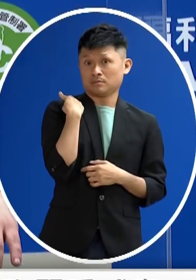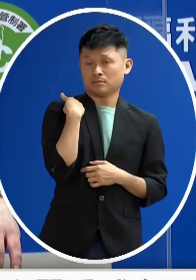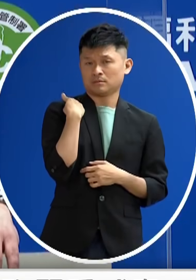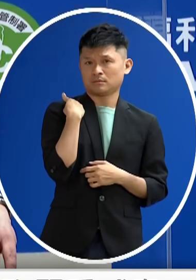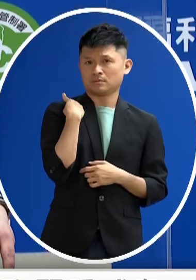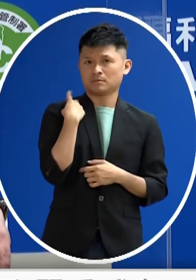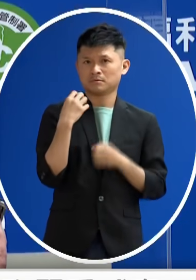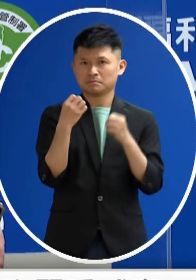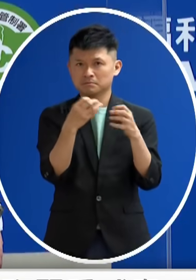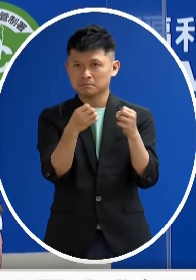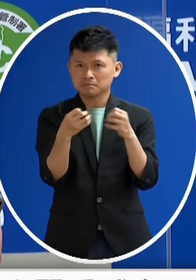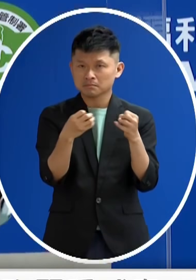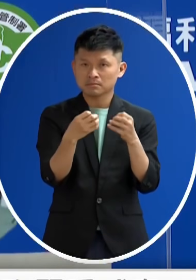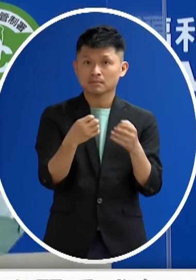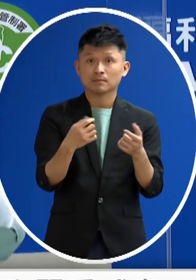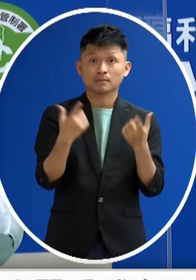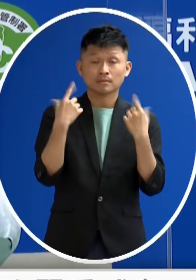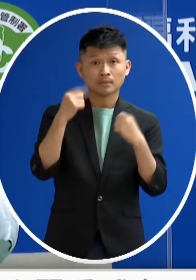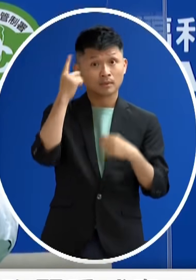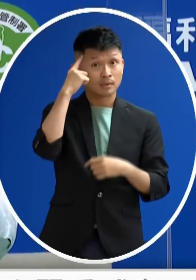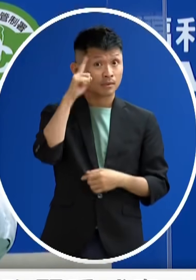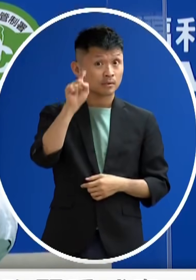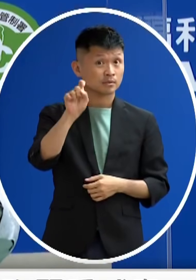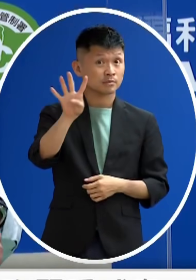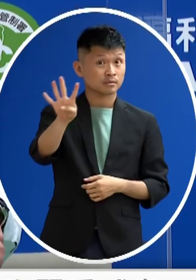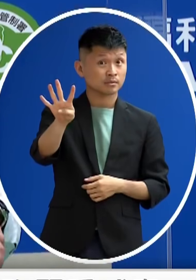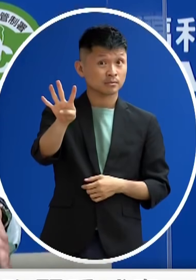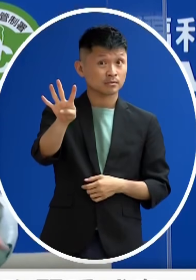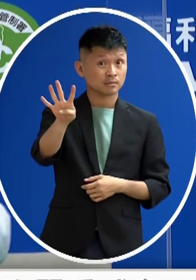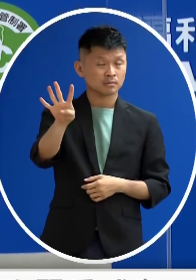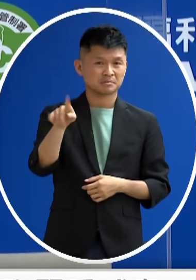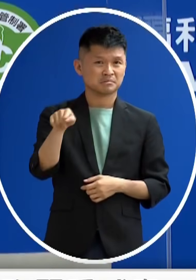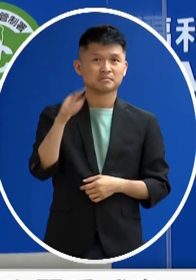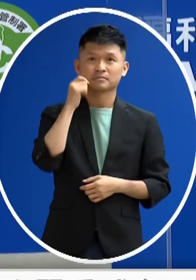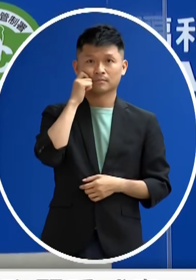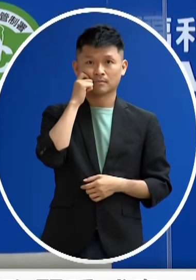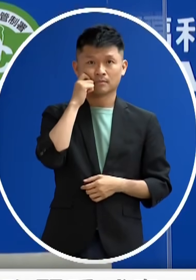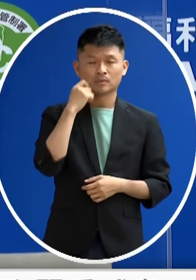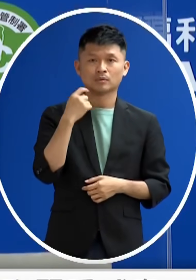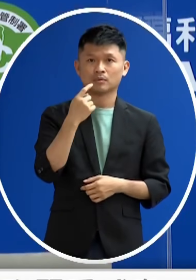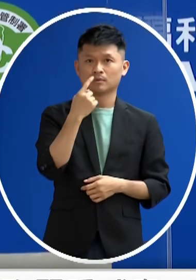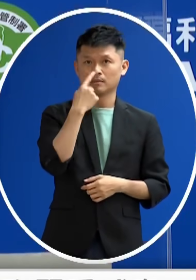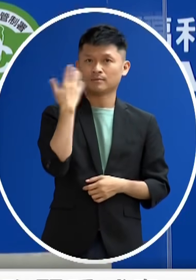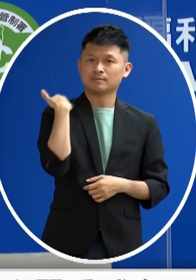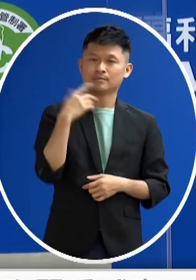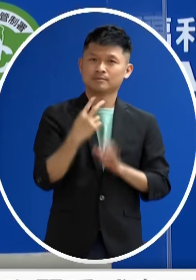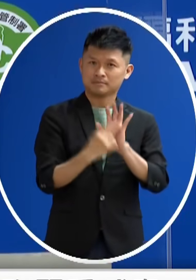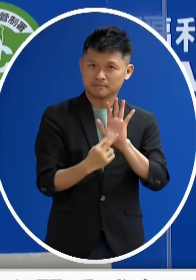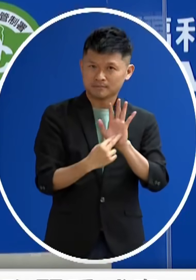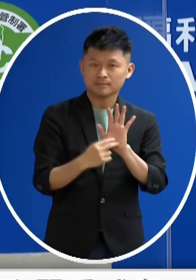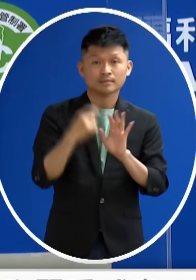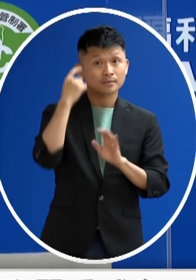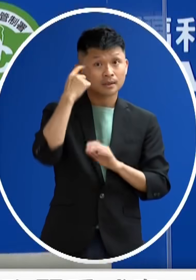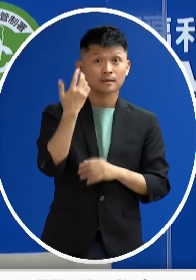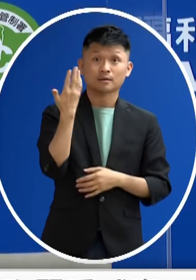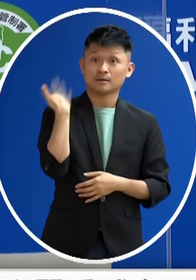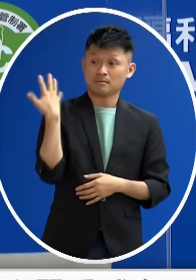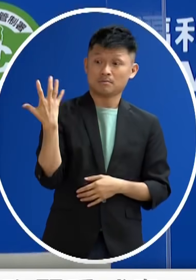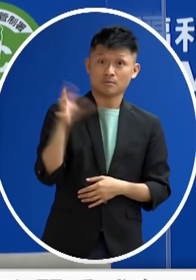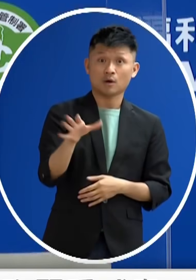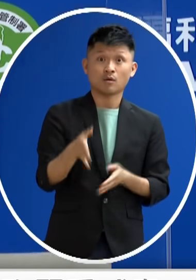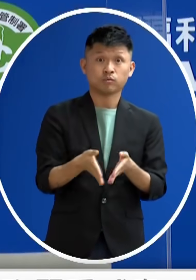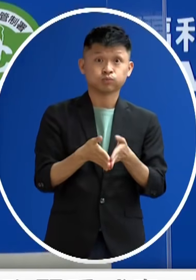是说我们是不是本来就是说14天是没有办法哈。那天我主要的意思就是说，如果一时之间要像以往这样